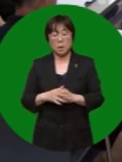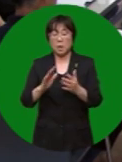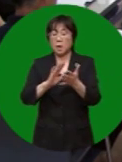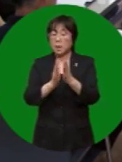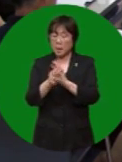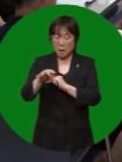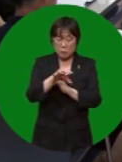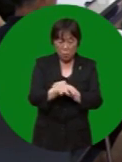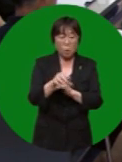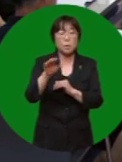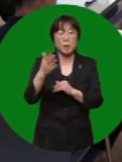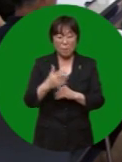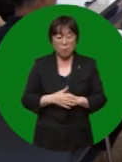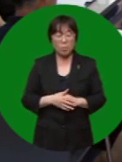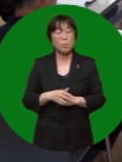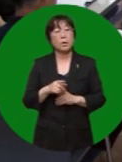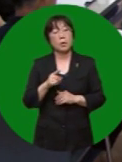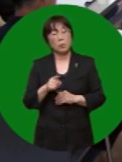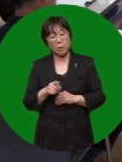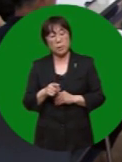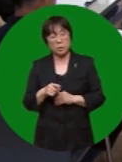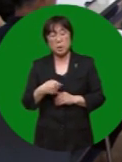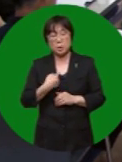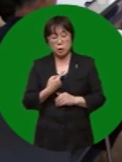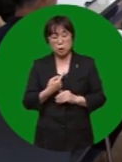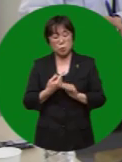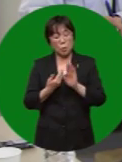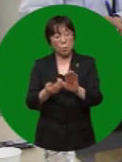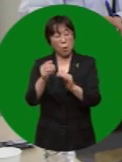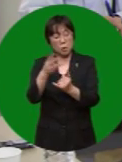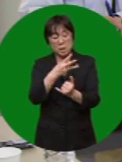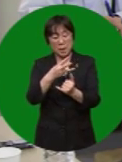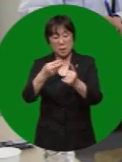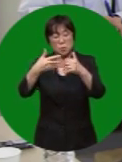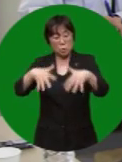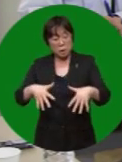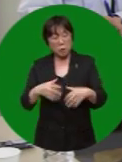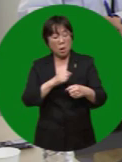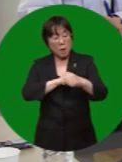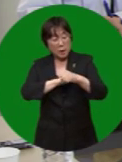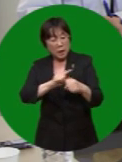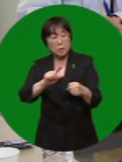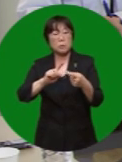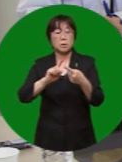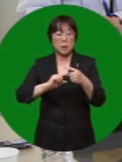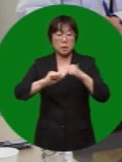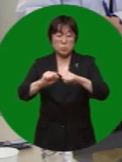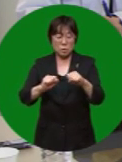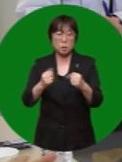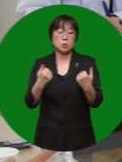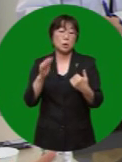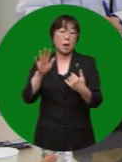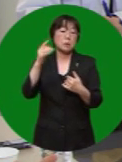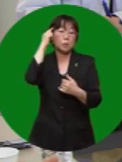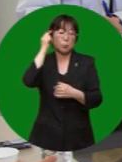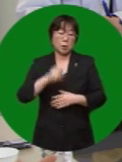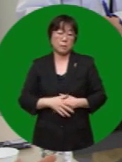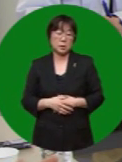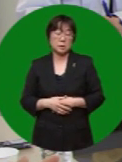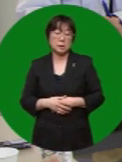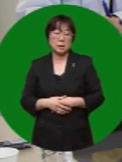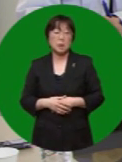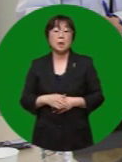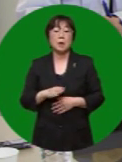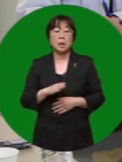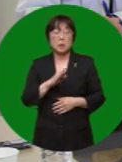下どこでもこういう自主防災組織を活発化していく必要があるのではないかというふうに思います。